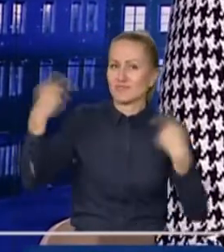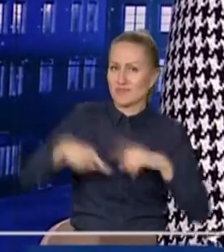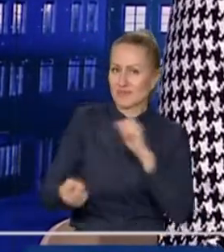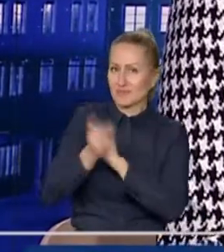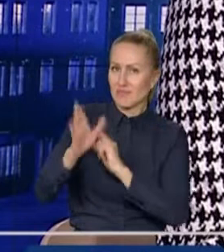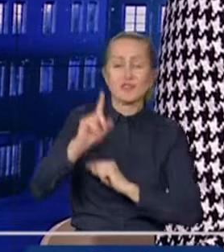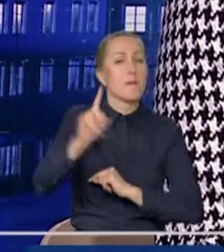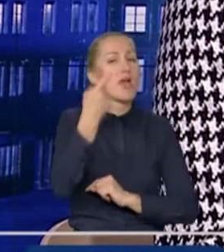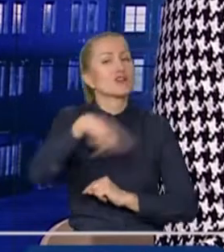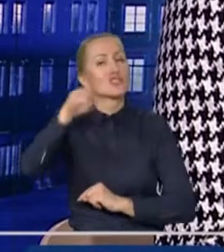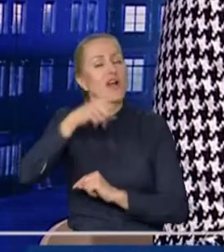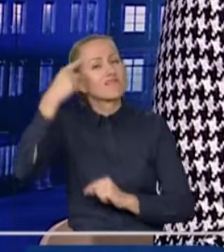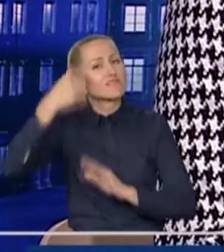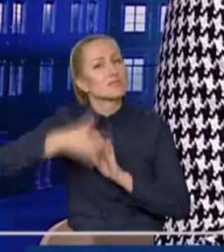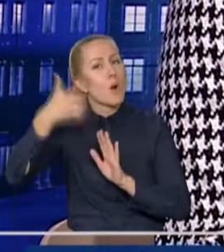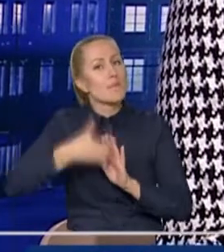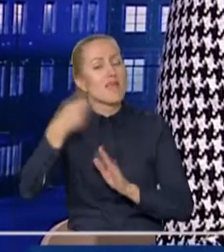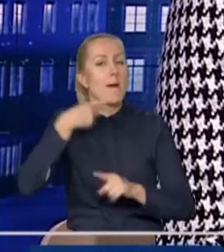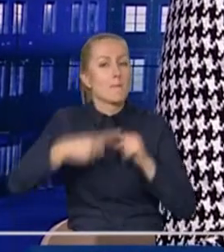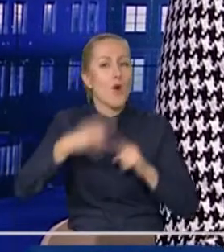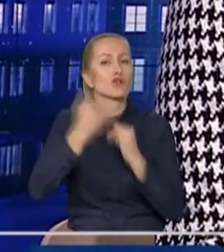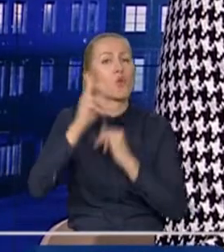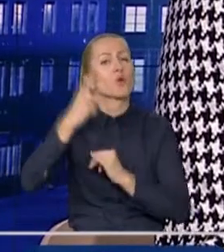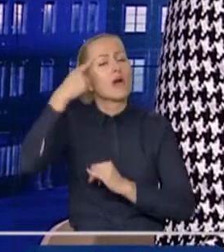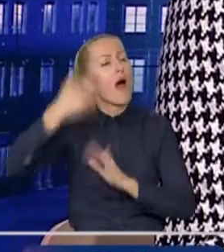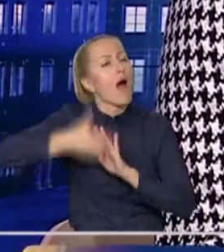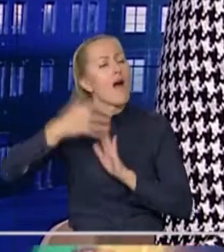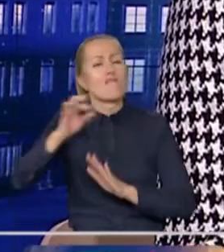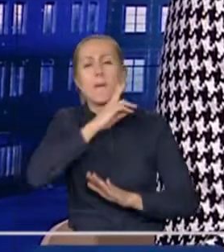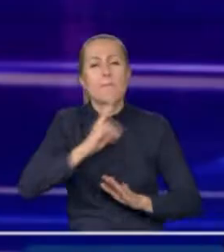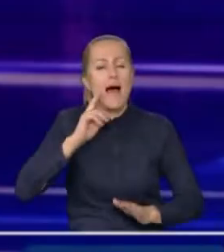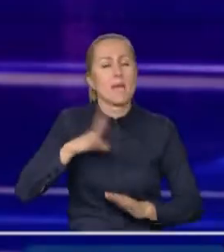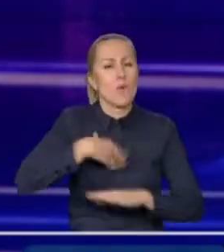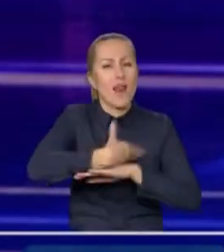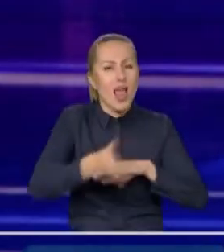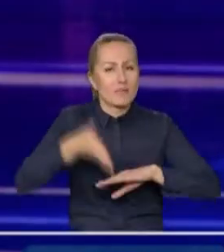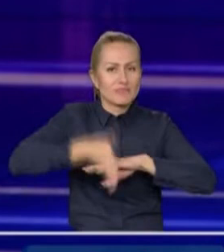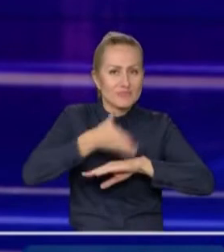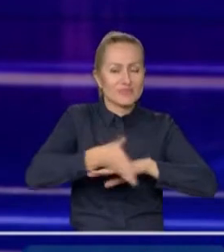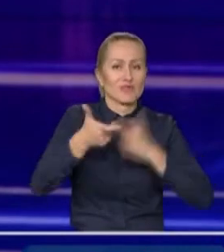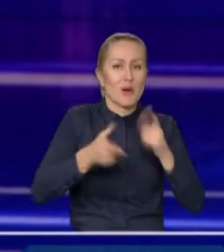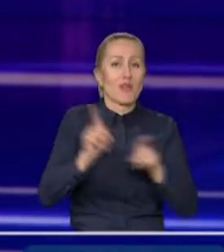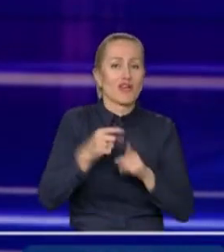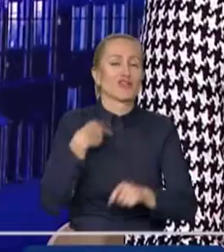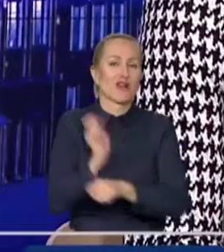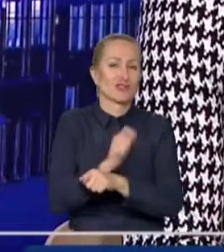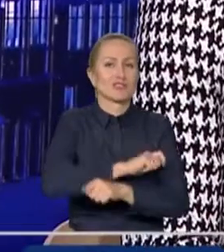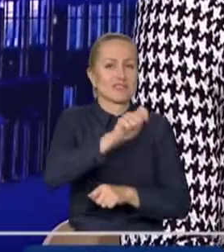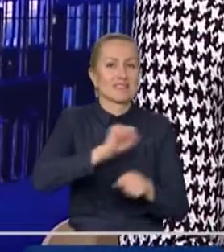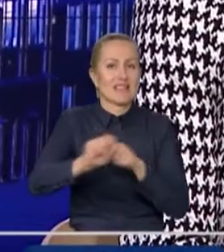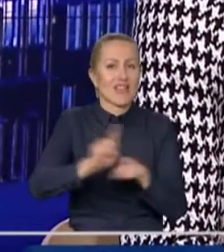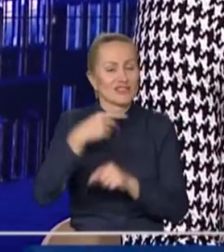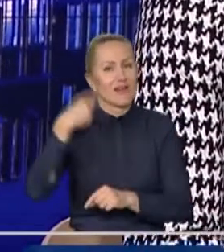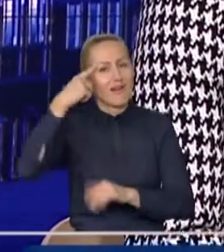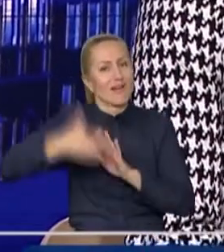wspomnienia polityków, jeżeli ktoś wspomina swoją mamę, która kroiła chleb, czy był, wspomina, że był na chrzcinach. Też bywam na chrzcinach, też mogę wspominać,